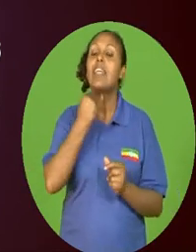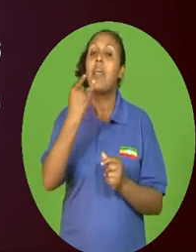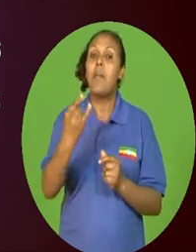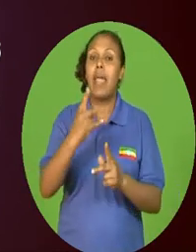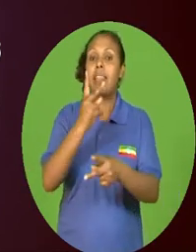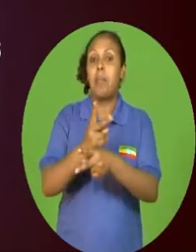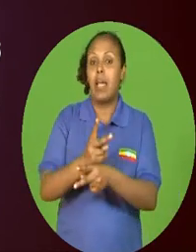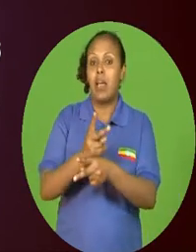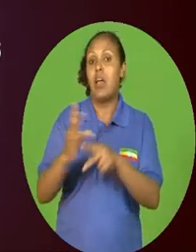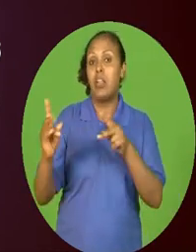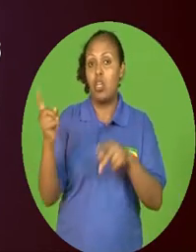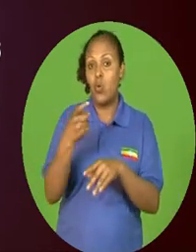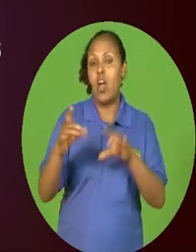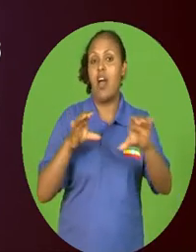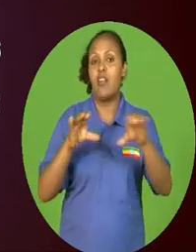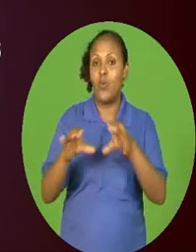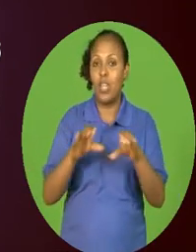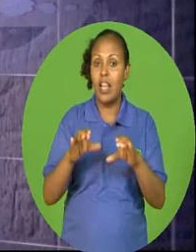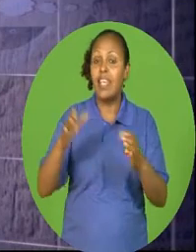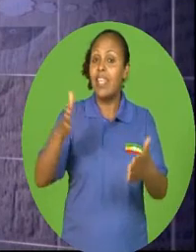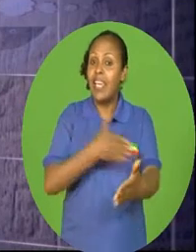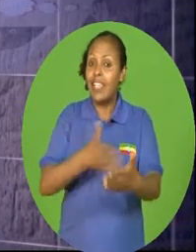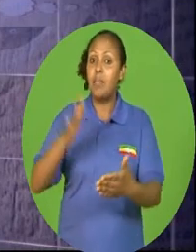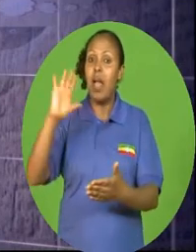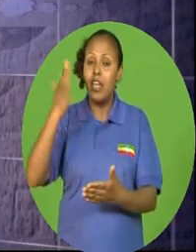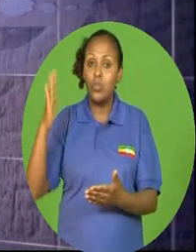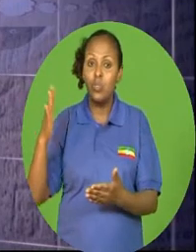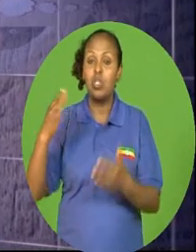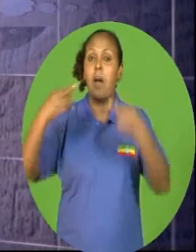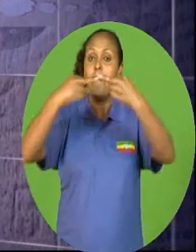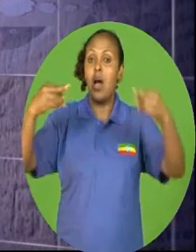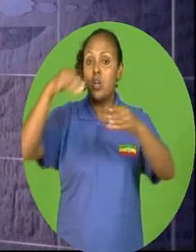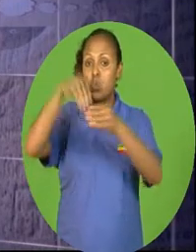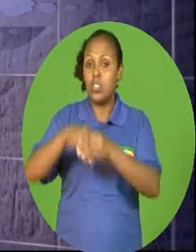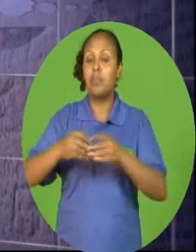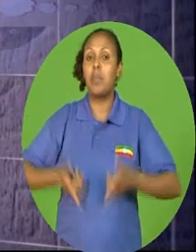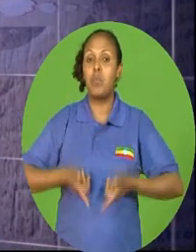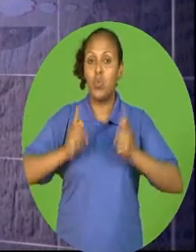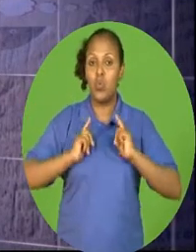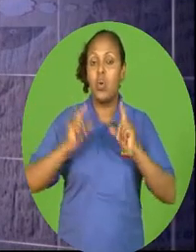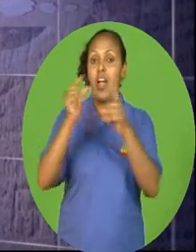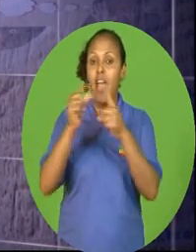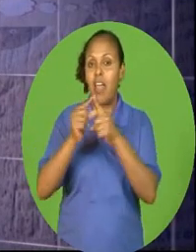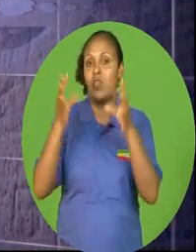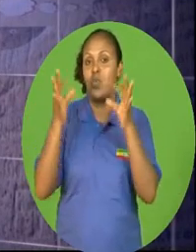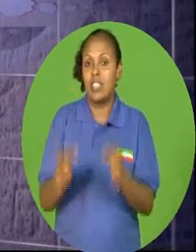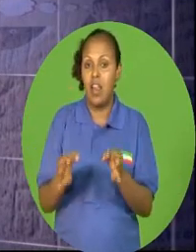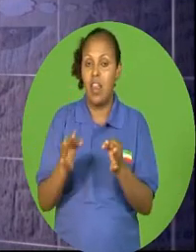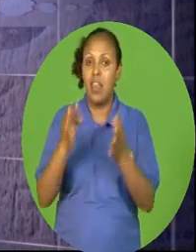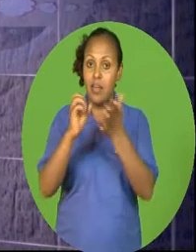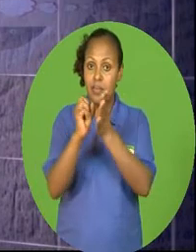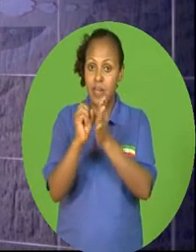እንዲኖረውና ዜማውን የጠበቀ እንዲሆን አድርጎታል። የግጥም አይነቶች በሐረግ ውስጥ በሚኖሩ ቃላት